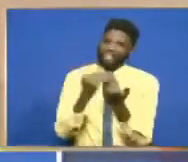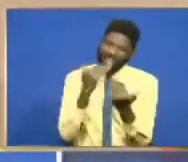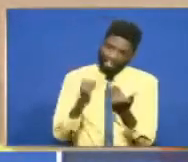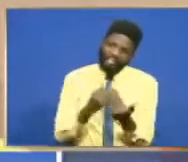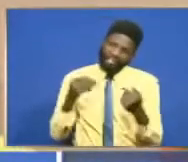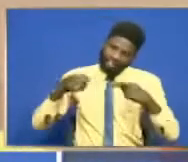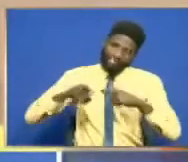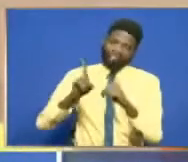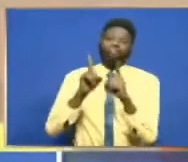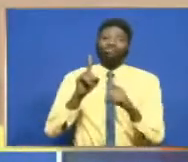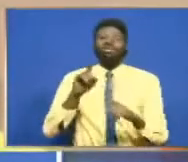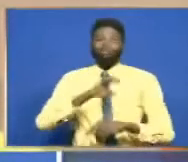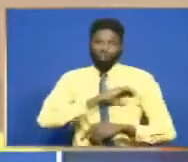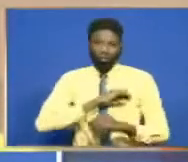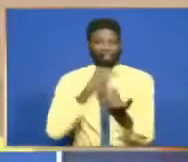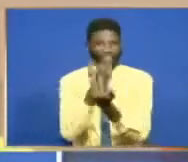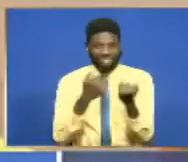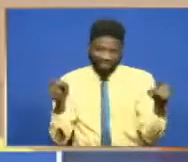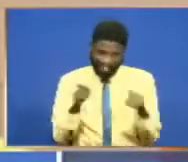ni wanawake ambaye